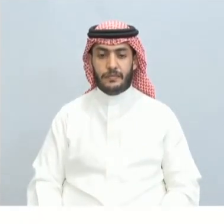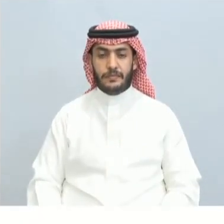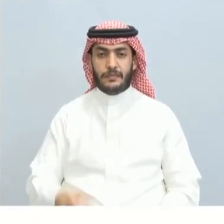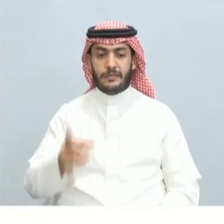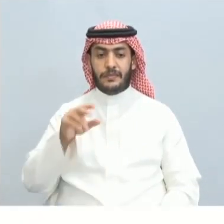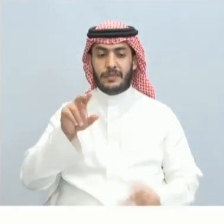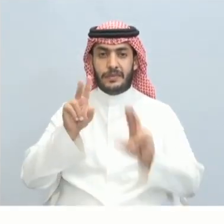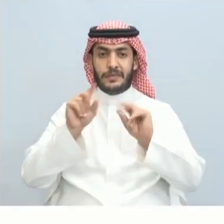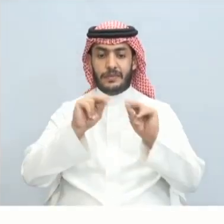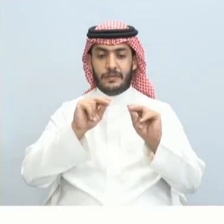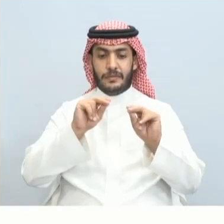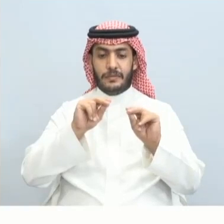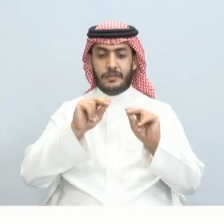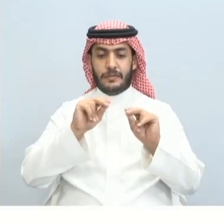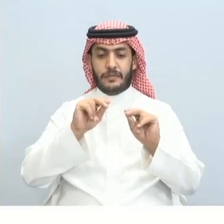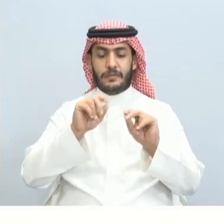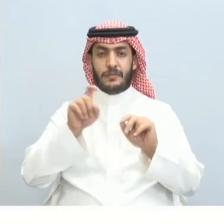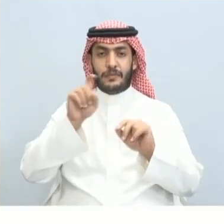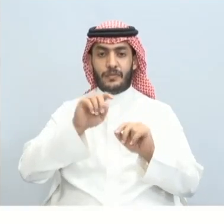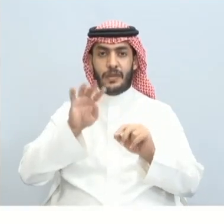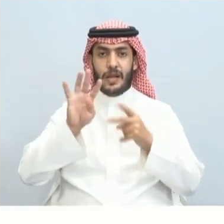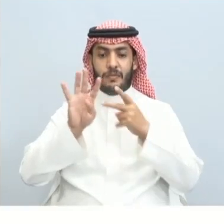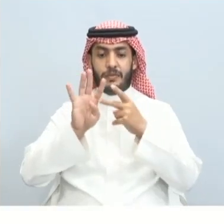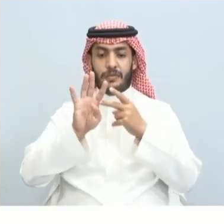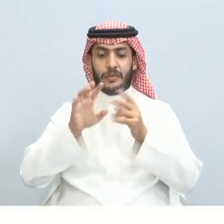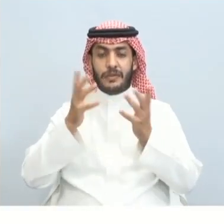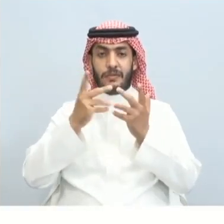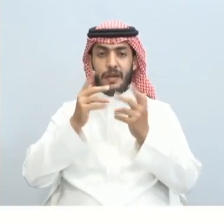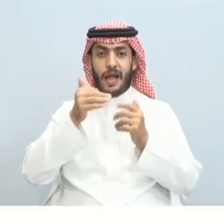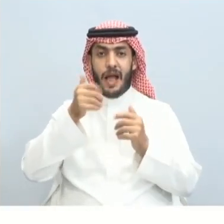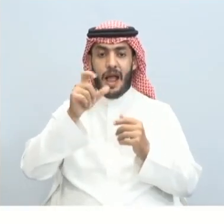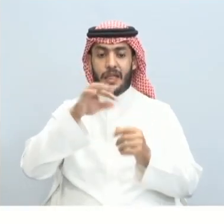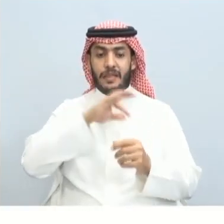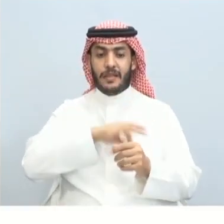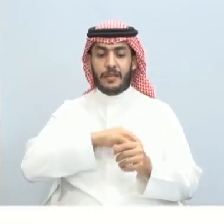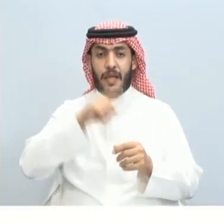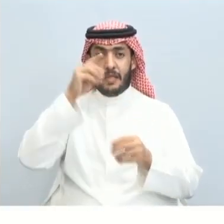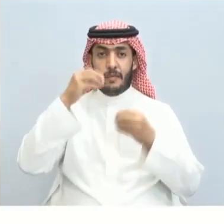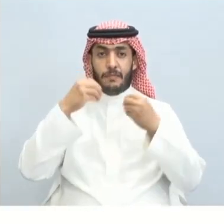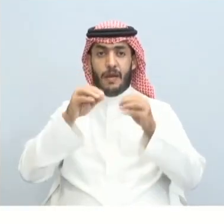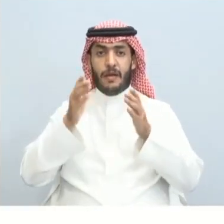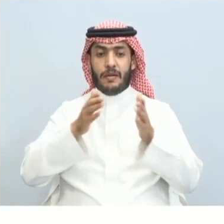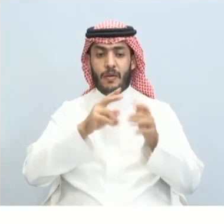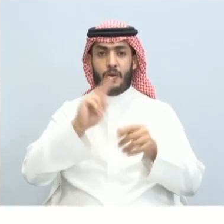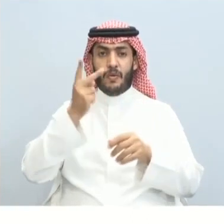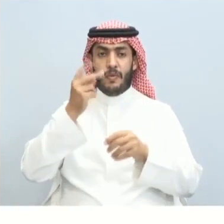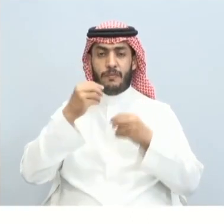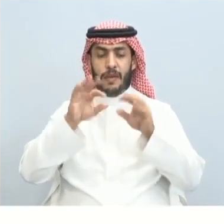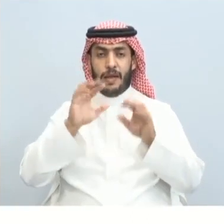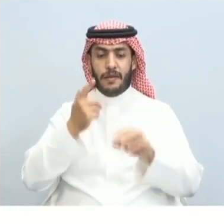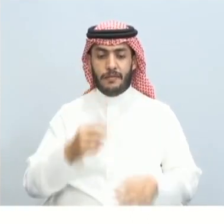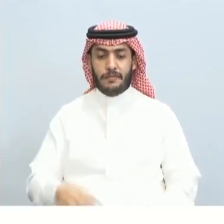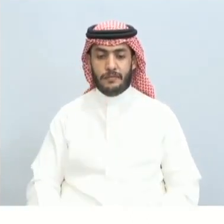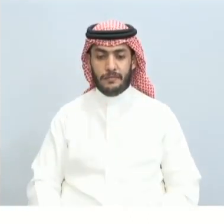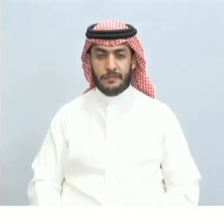ايضا لنفس المعطيات السؤال الرابع والعشرين احسب ما يكسبه خالد اذا باعه 12 علبه